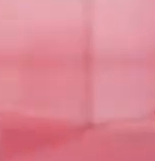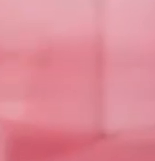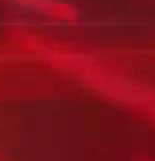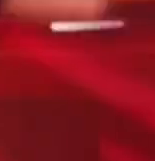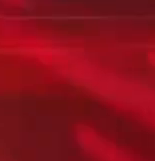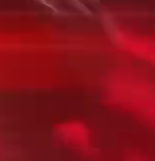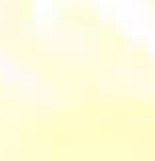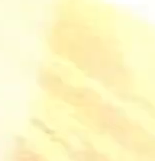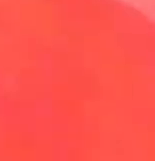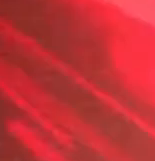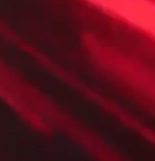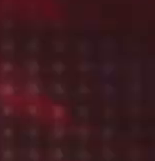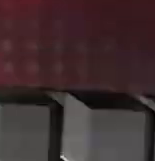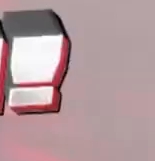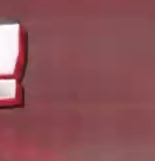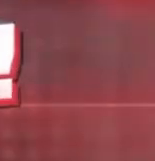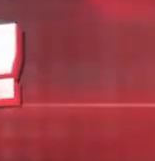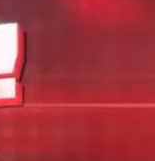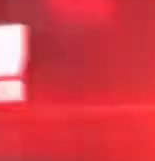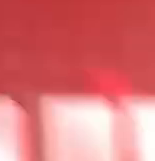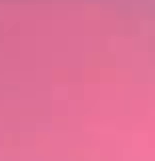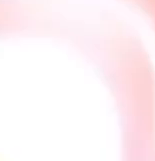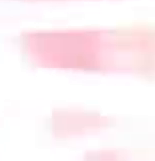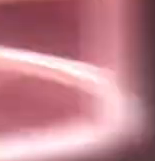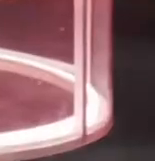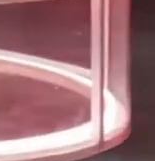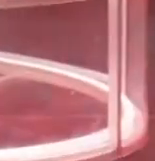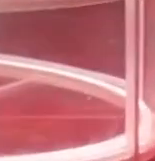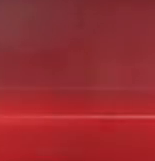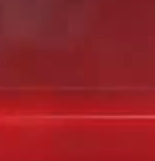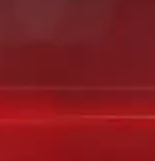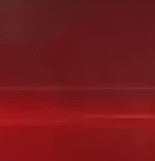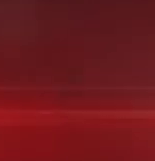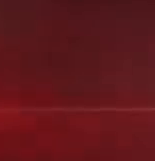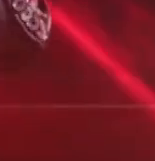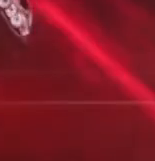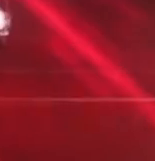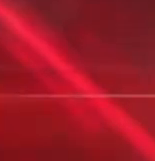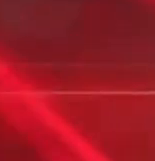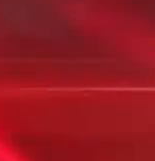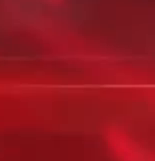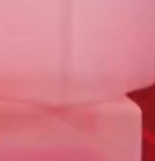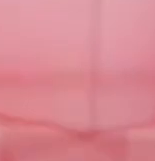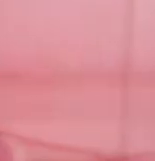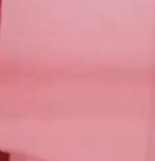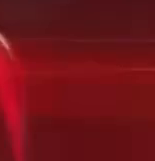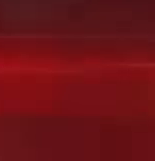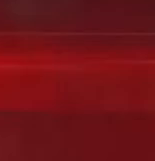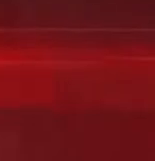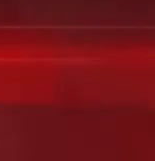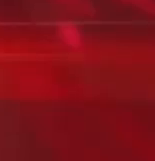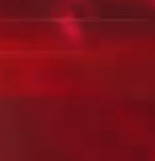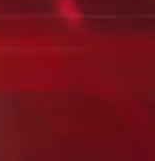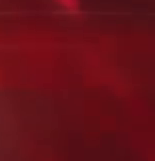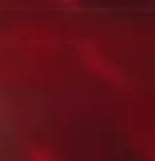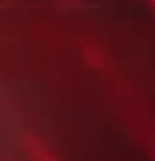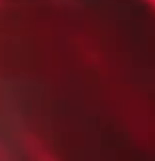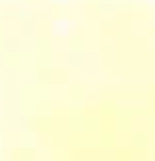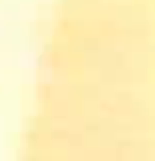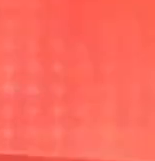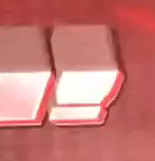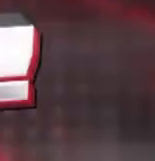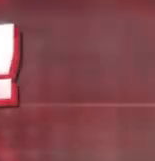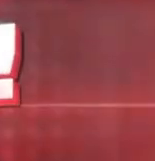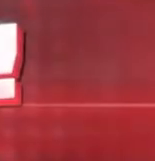at masipag. That makes a champion. I want you. Ang hinahanap ko sa team ko ay yung palaban at walang inuurungan. As your